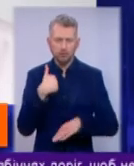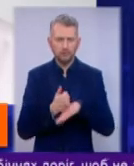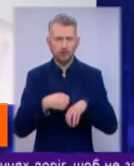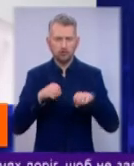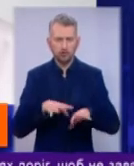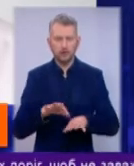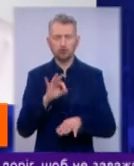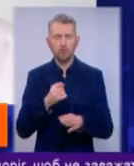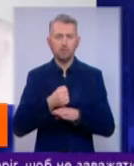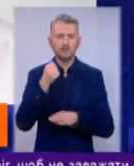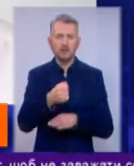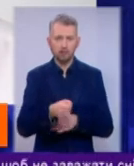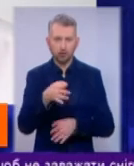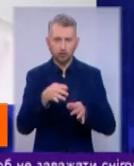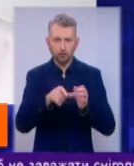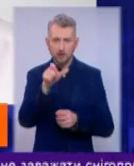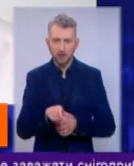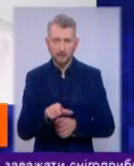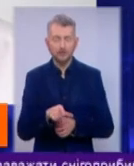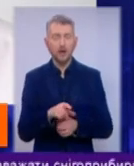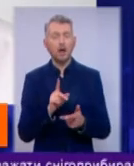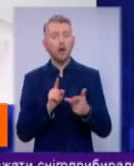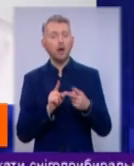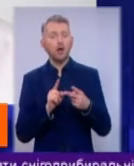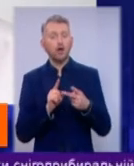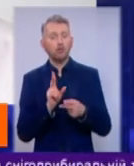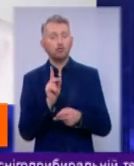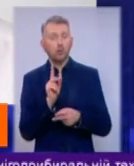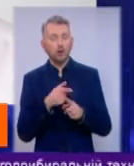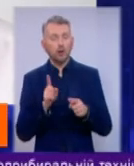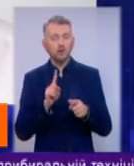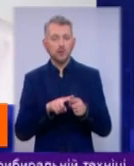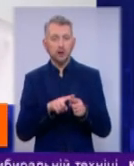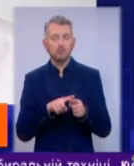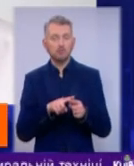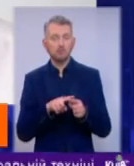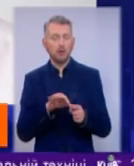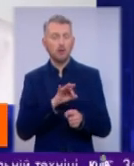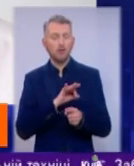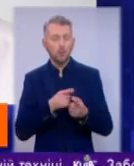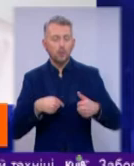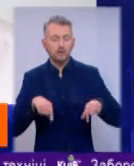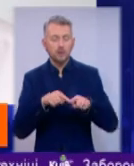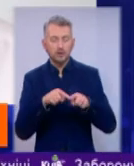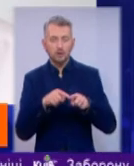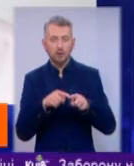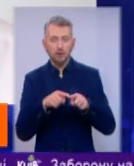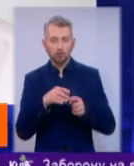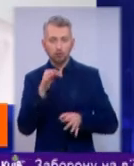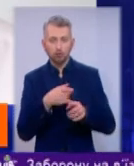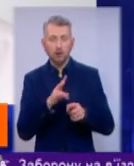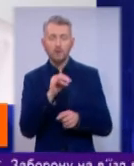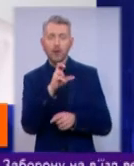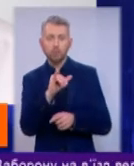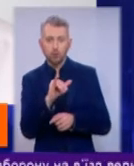щодо призначення того чи іншого судді. А друге, це, звичайно, юрисдикція суду, це мають бути справи НАБУ по топ-корупціонерах, а